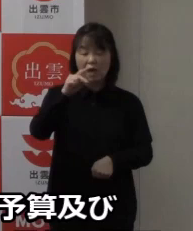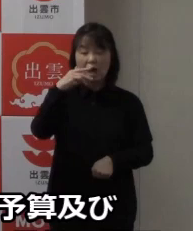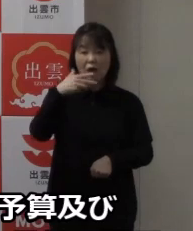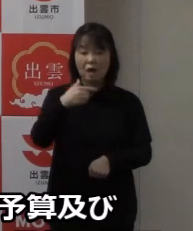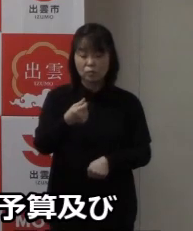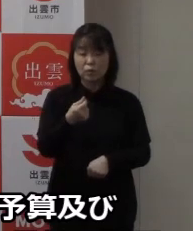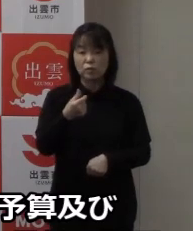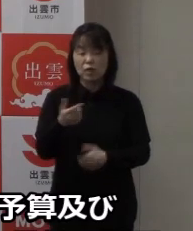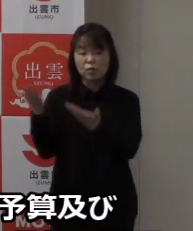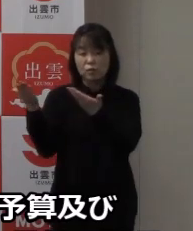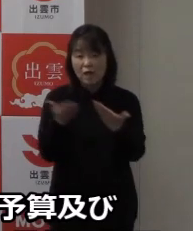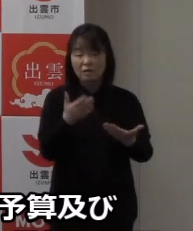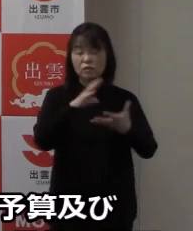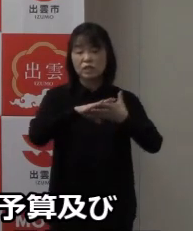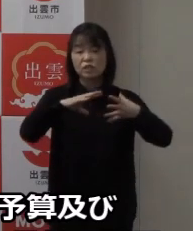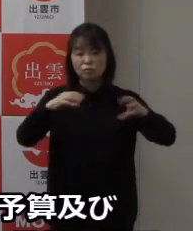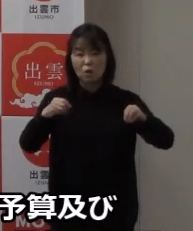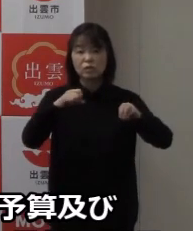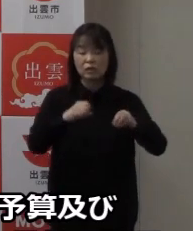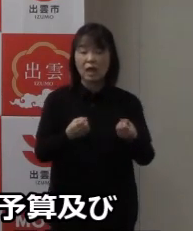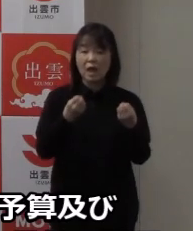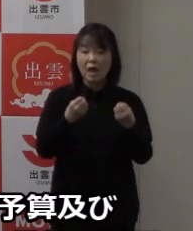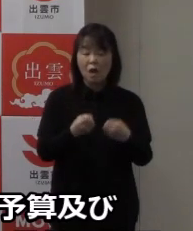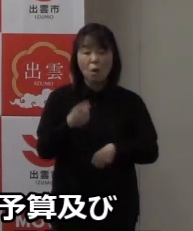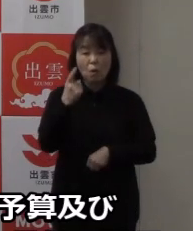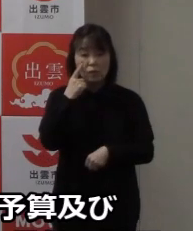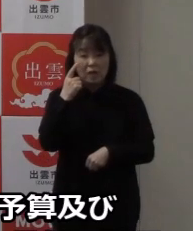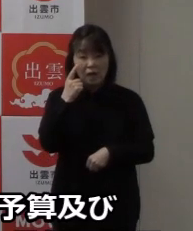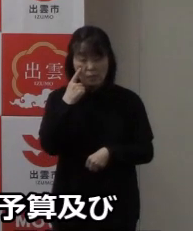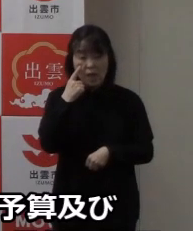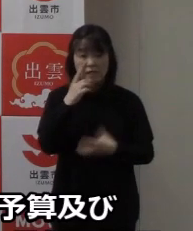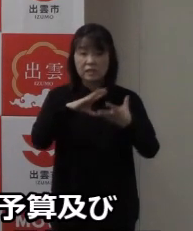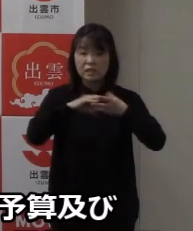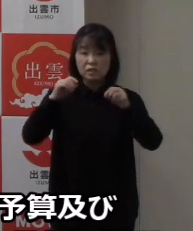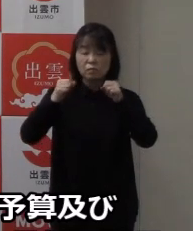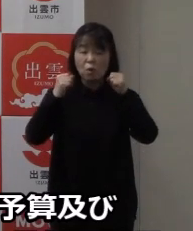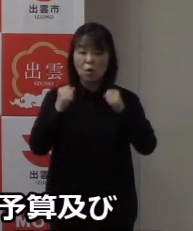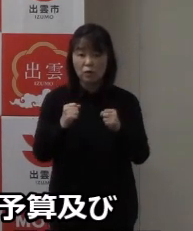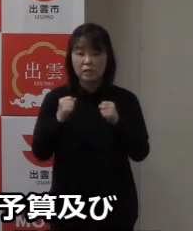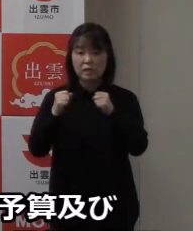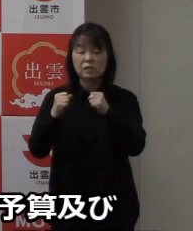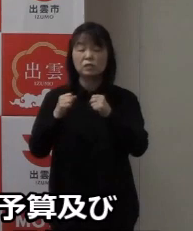で、新規でありますが、お試し移住助成金ということで、